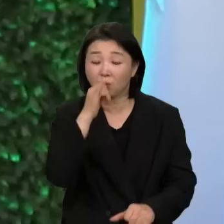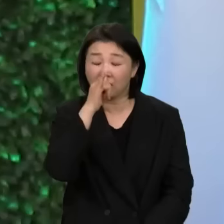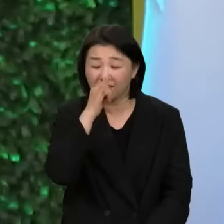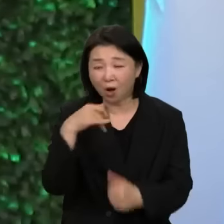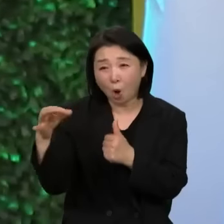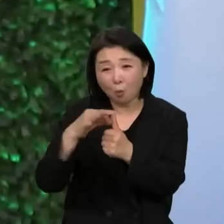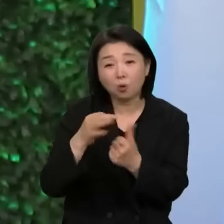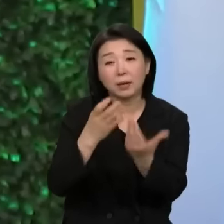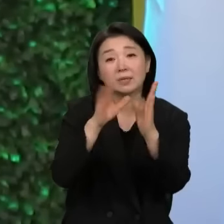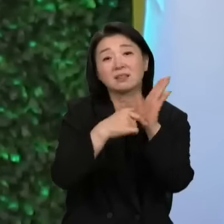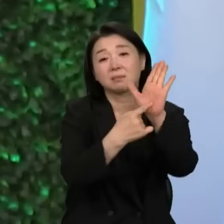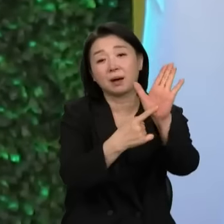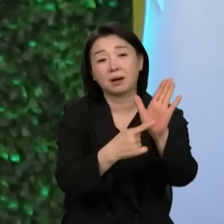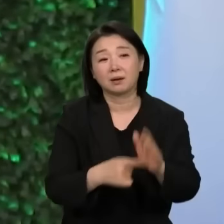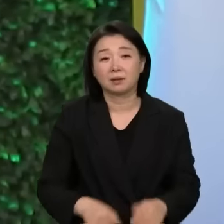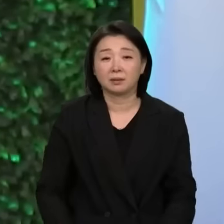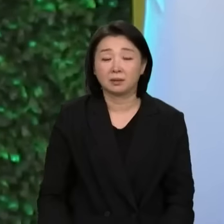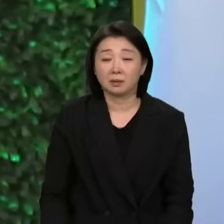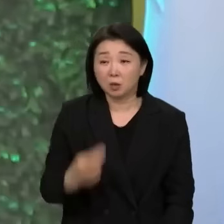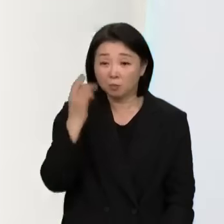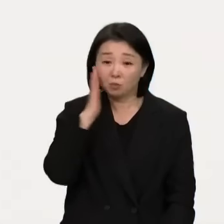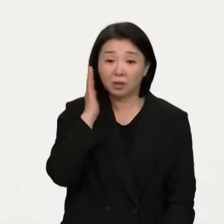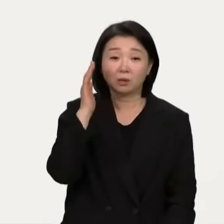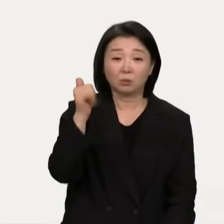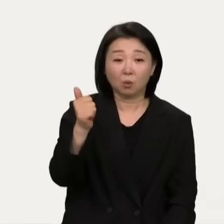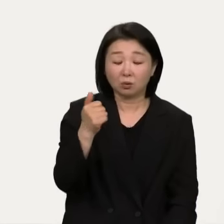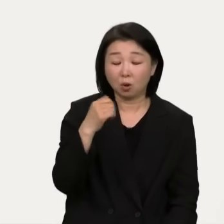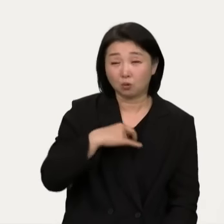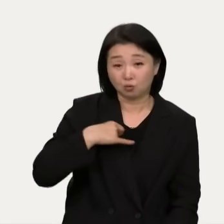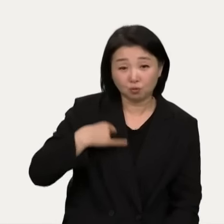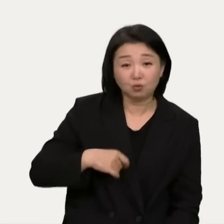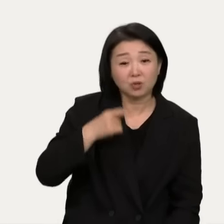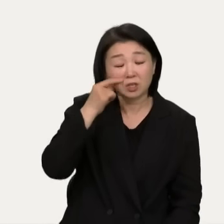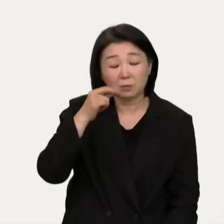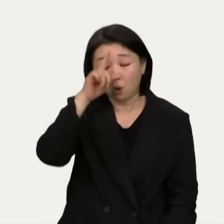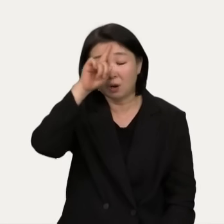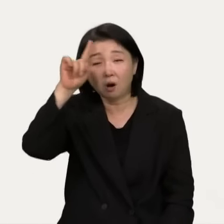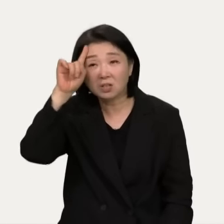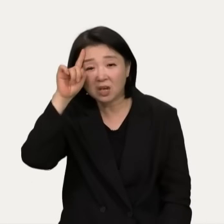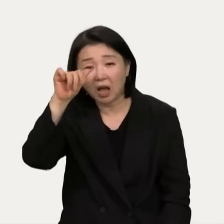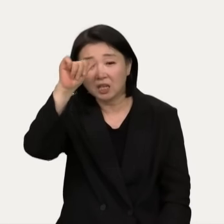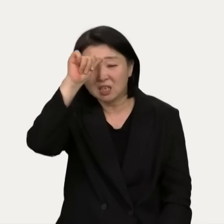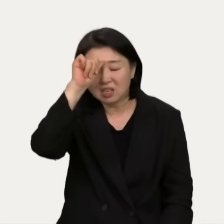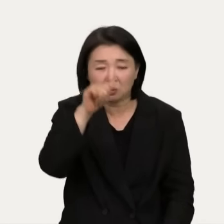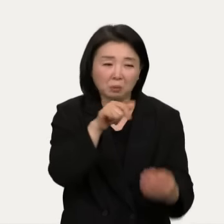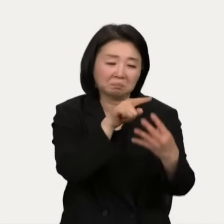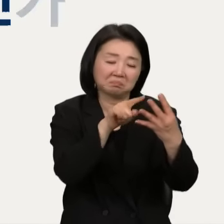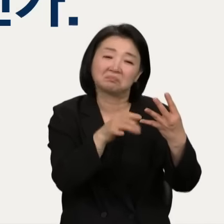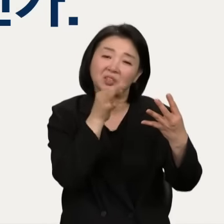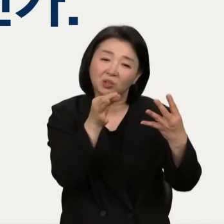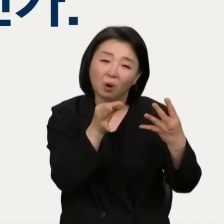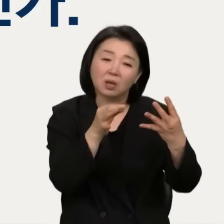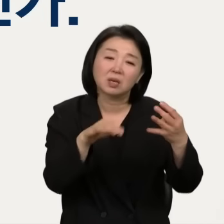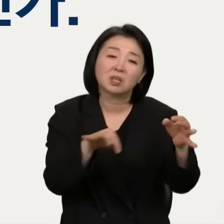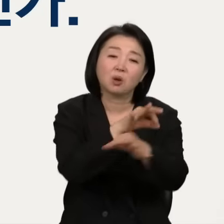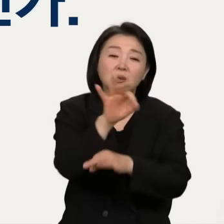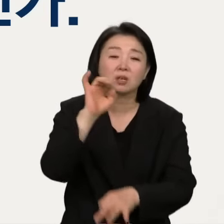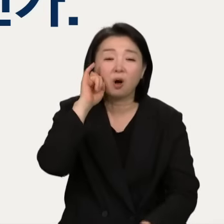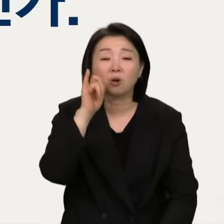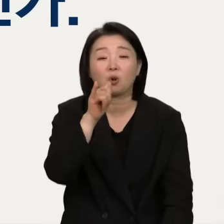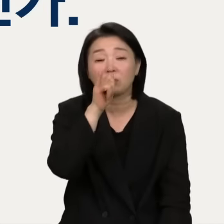행사에서 나왔습니다 바이든 대통령은 중국 일본 러시아와 인도를 차례로 언급하며 이들이 경제적으로